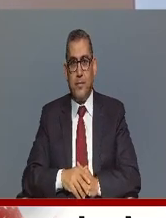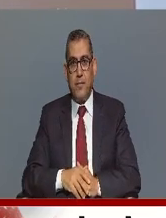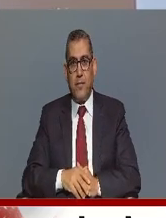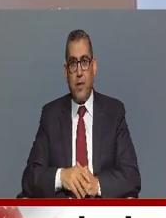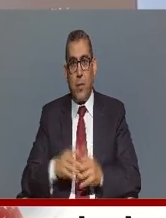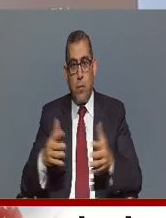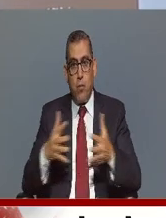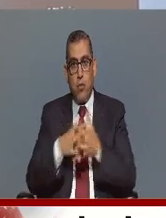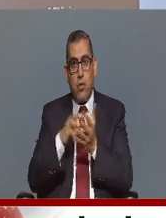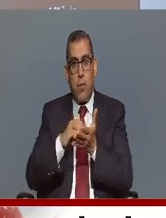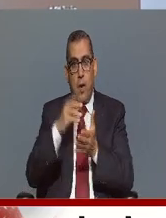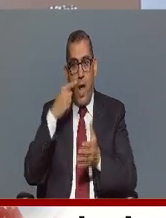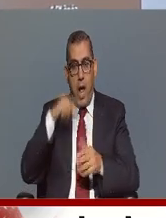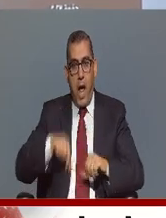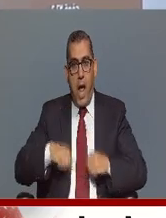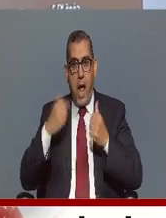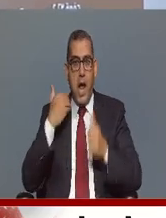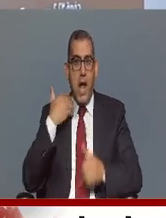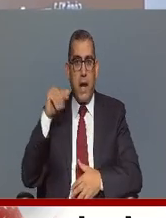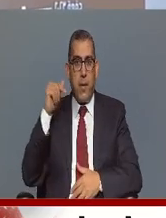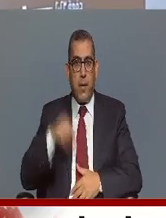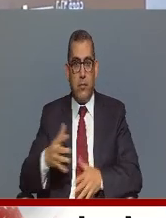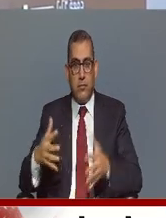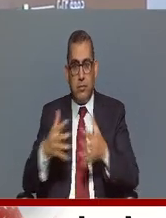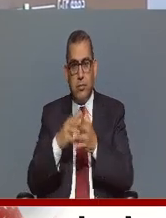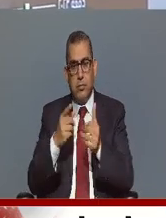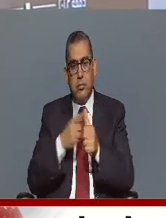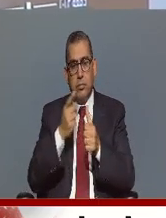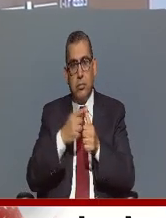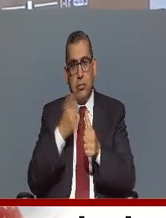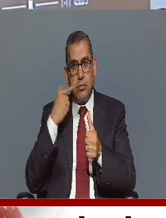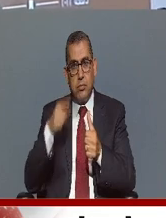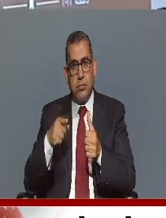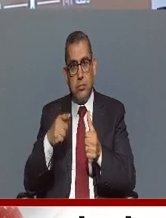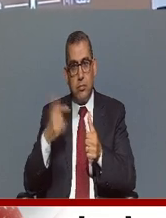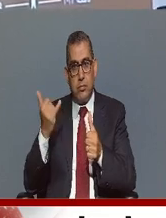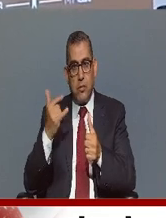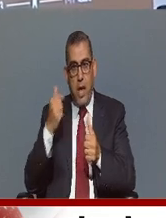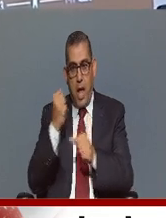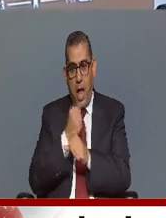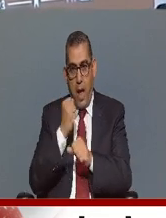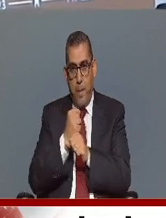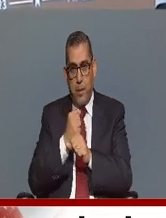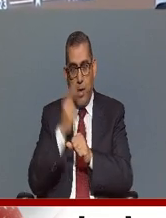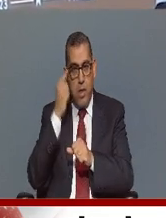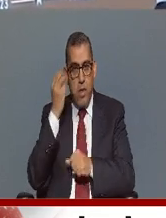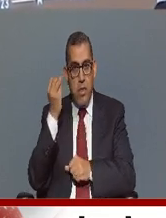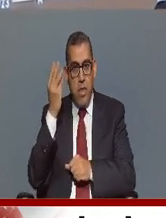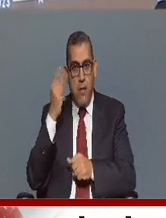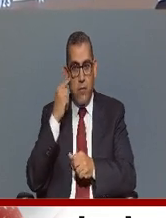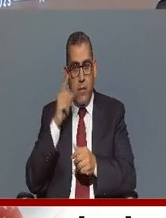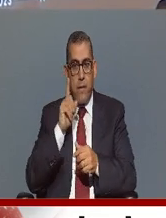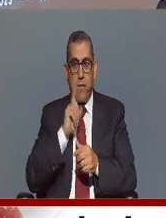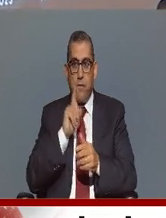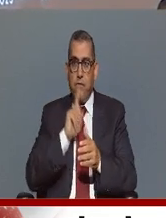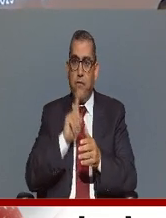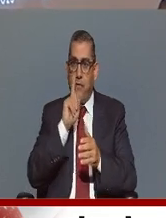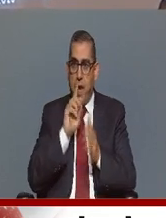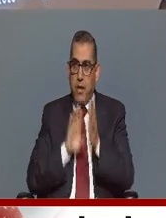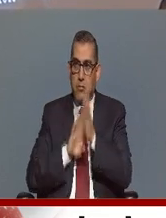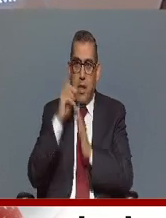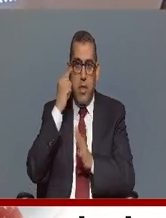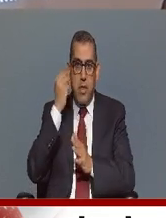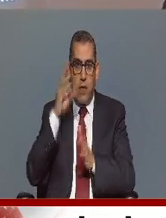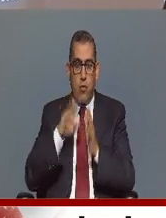المشاركة بمبادرة حياة كريمة كان من ضمن أولويات العمل الثقافي والتنمية الثقافية.